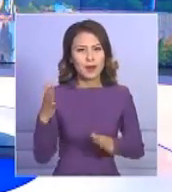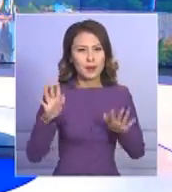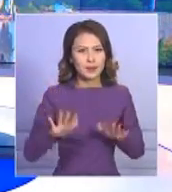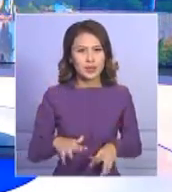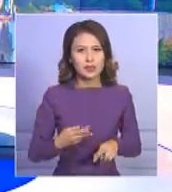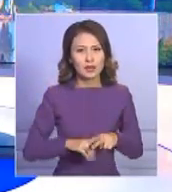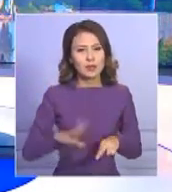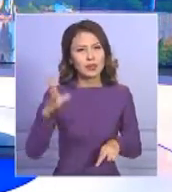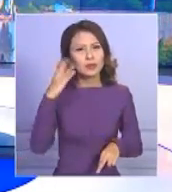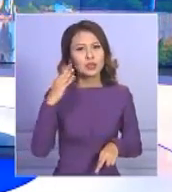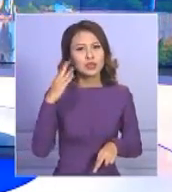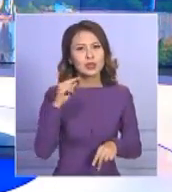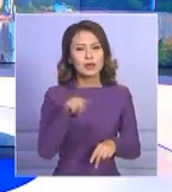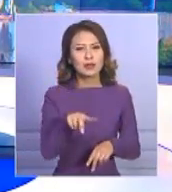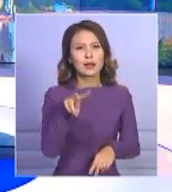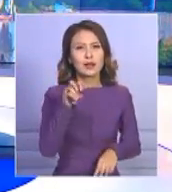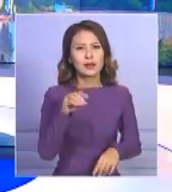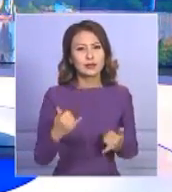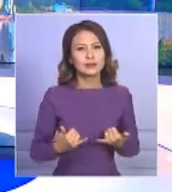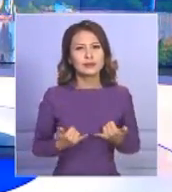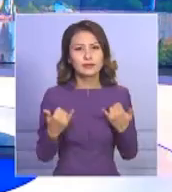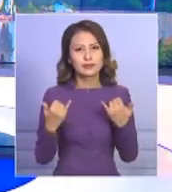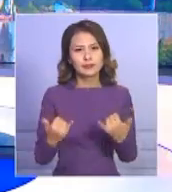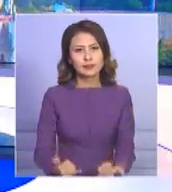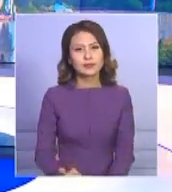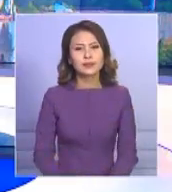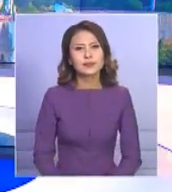Бұл шара Алматының 1000 жылдығына арналып отыр.